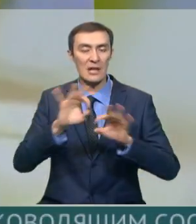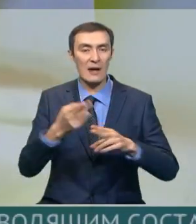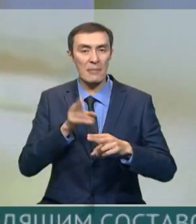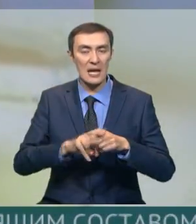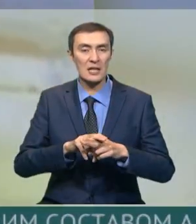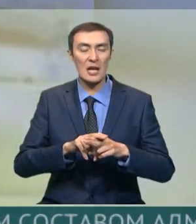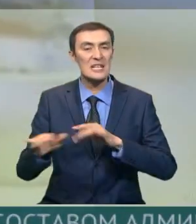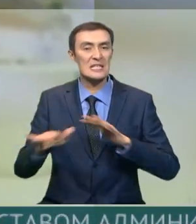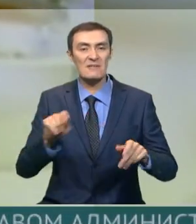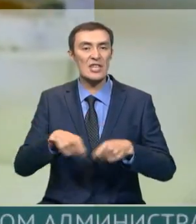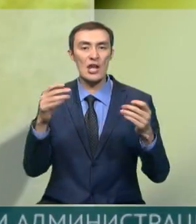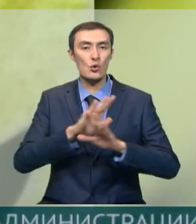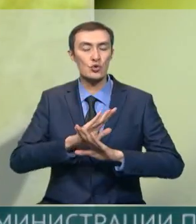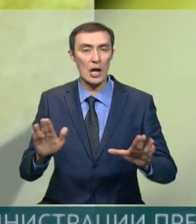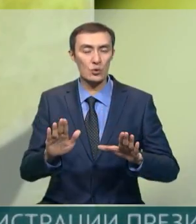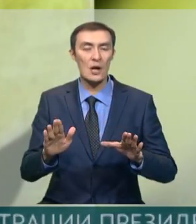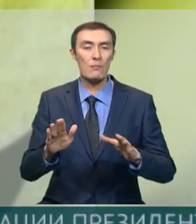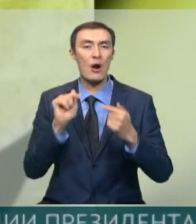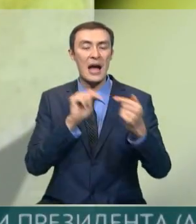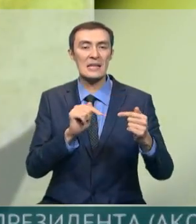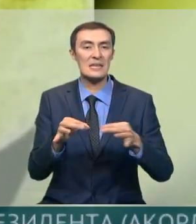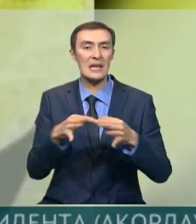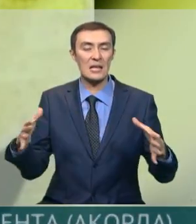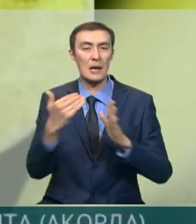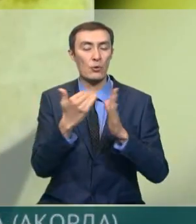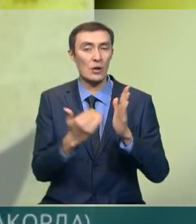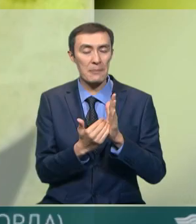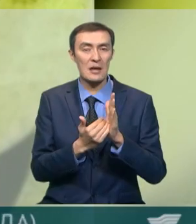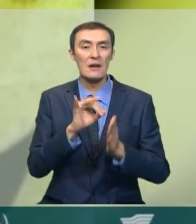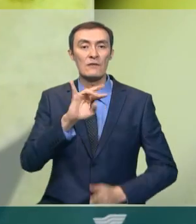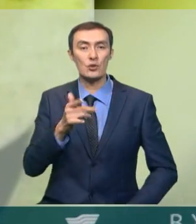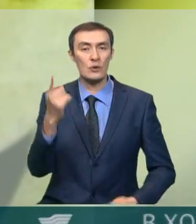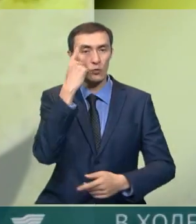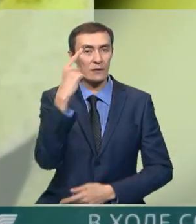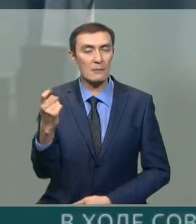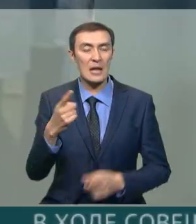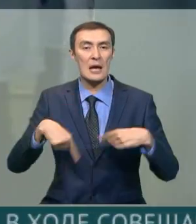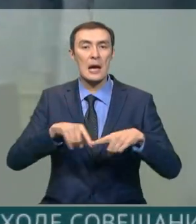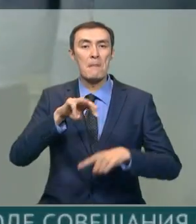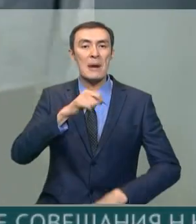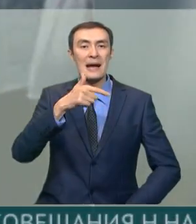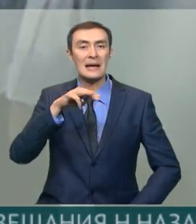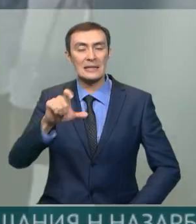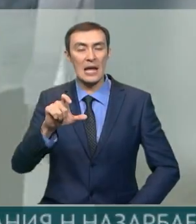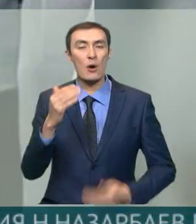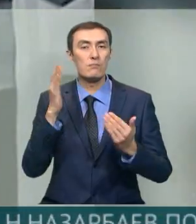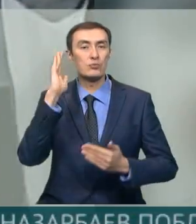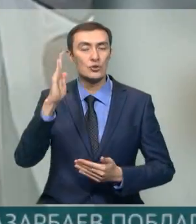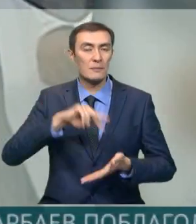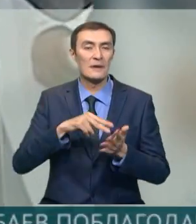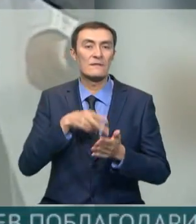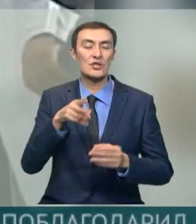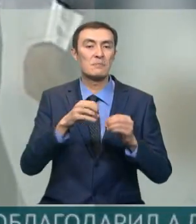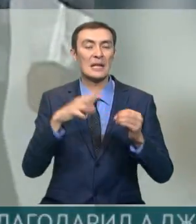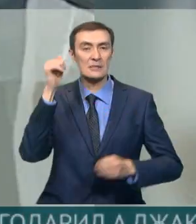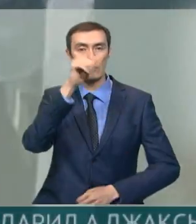действия не нарушают соглашение по иранской ядерной программе. В июне страна уведомила МАГАТЭ о предстоящем событии. Летом